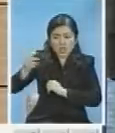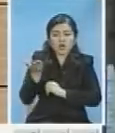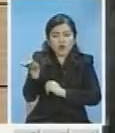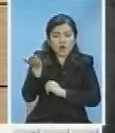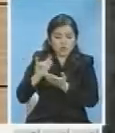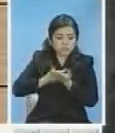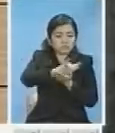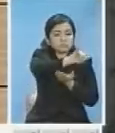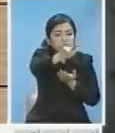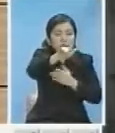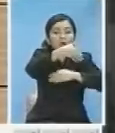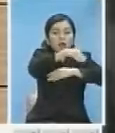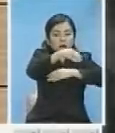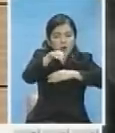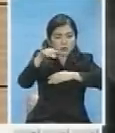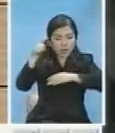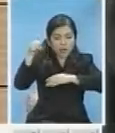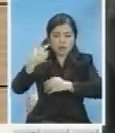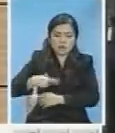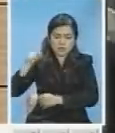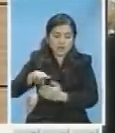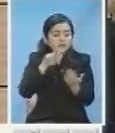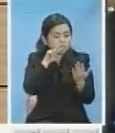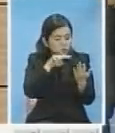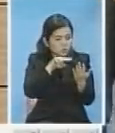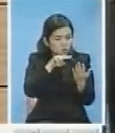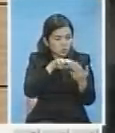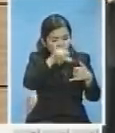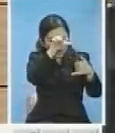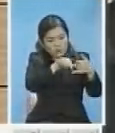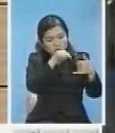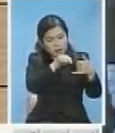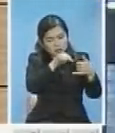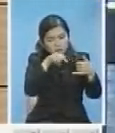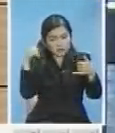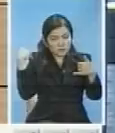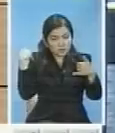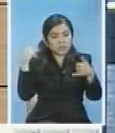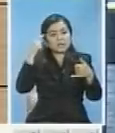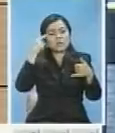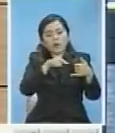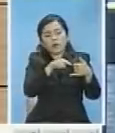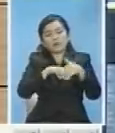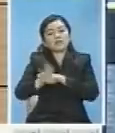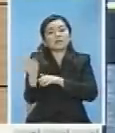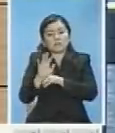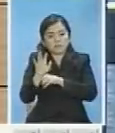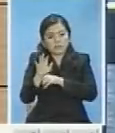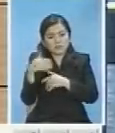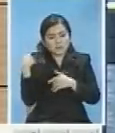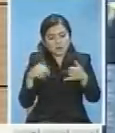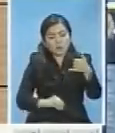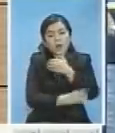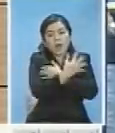างออกไปนอกประเทศศาลท่านอาจจะเห็นว่าบุคคลคนนั้นไม่น่าที่จะหลบหนีคำตัดสินแล้วก็เดินทางออกไปนอกประเ